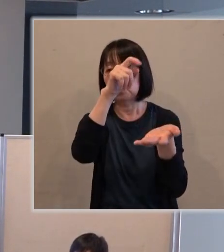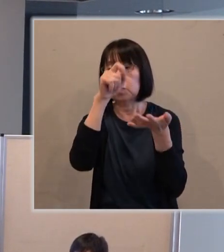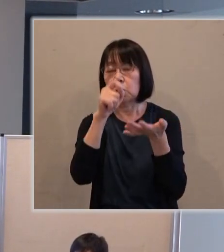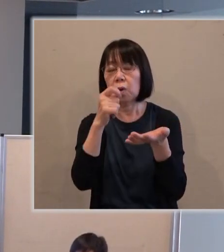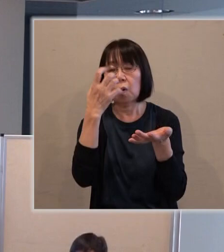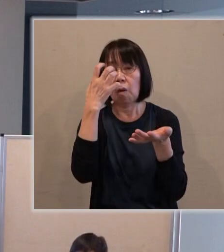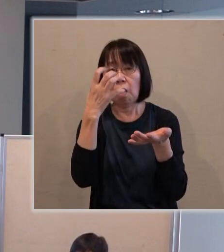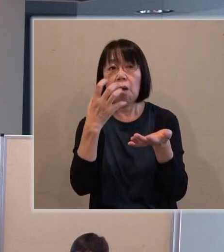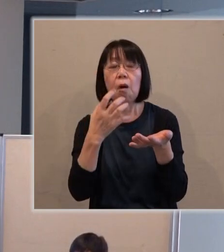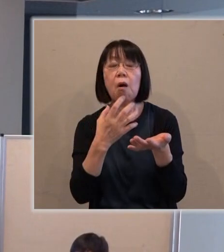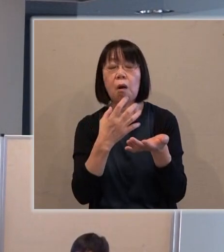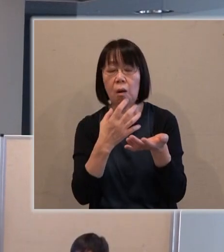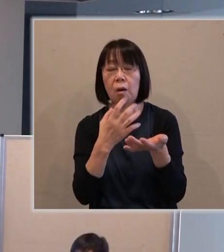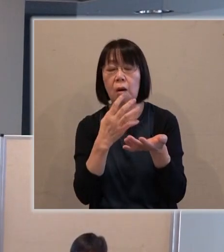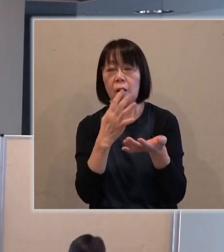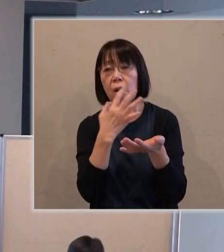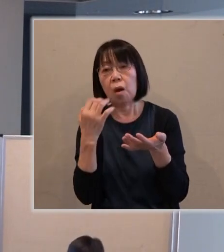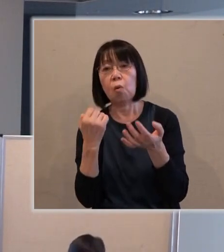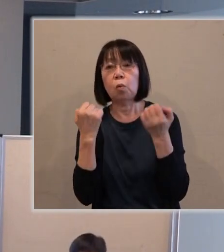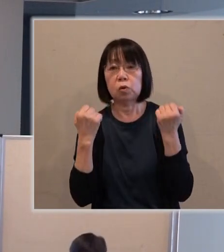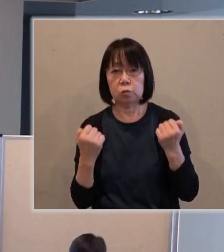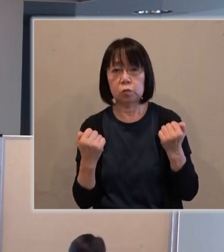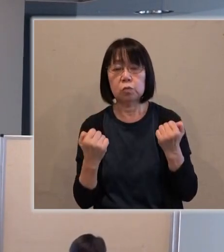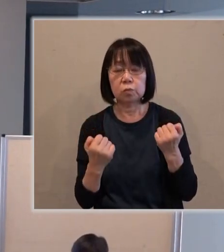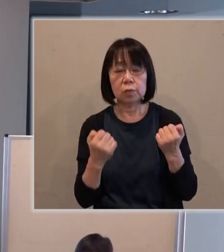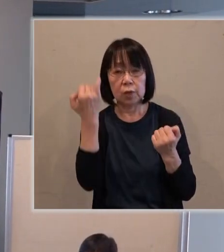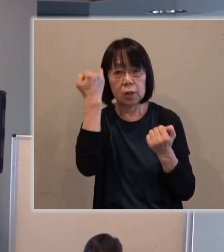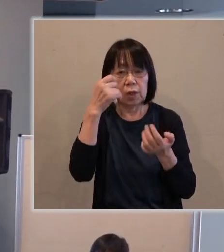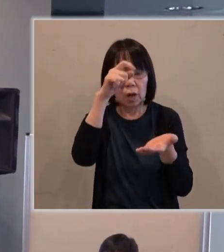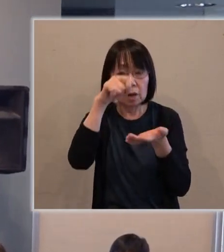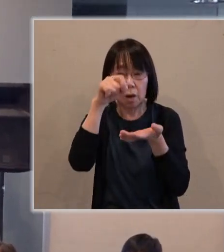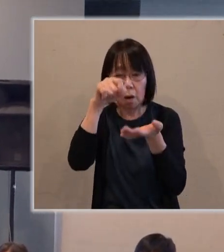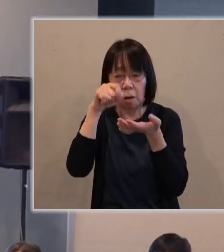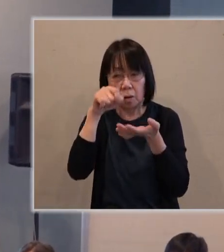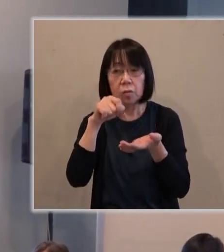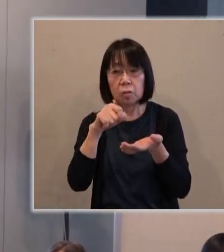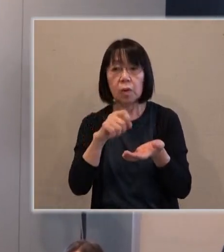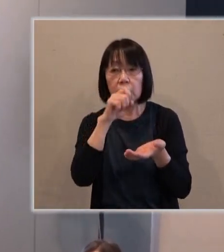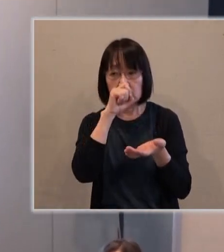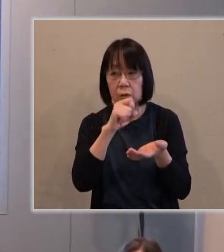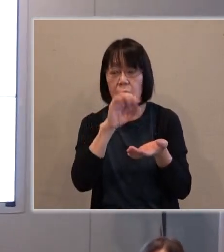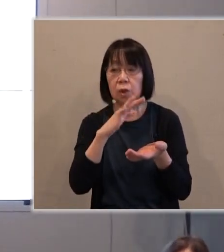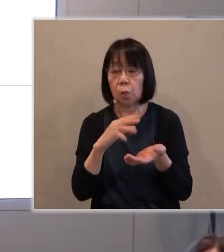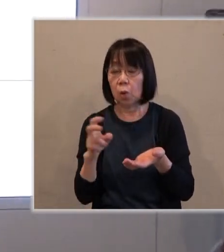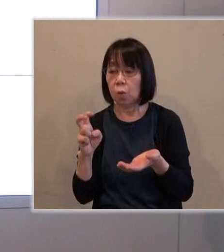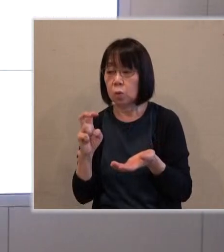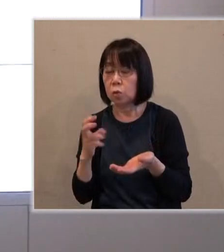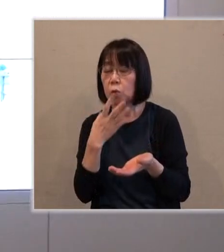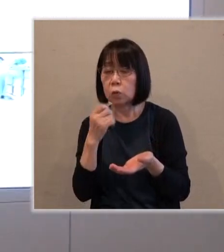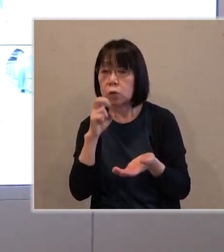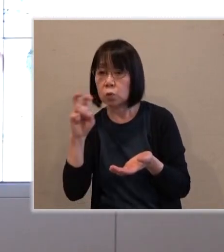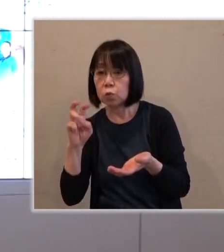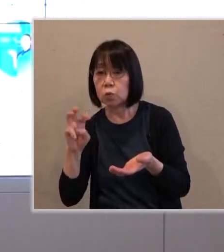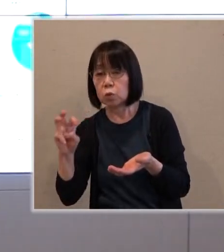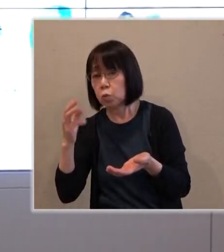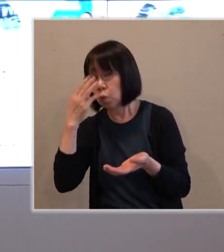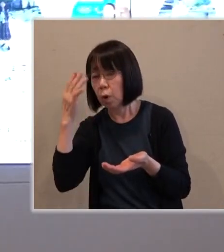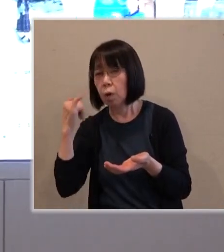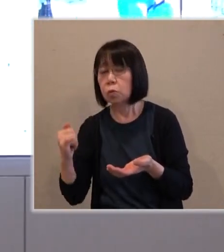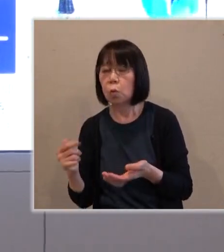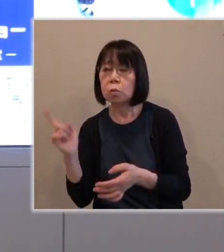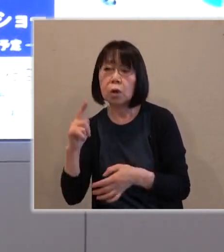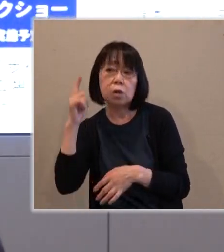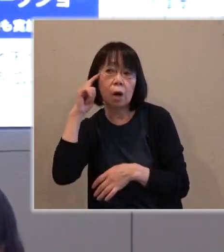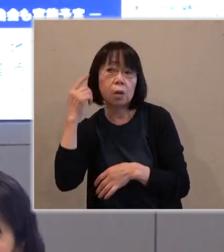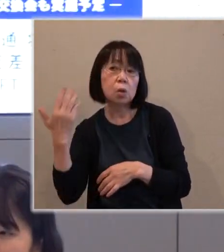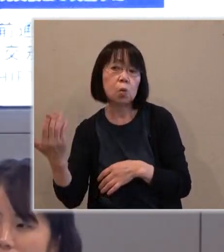って、そこはそれはそれでいろんな意見が出てるからいいんだけれども、じゃあ2、30代は何どう考えるのっていうふうな話が出てくるというふうなところが、まあ、